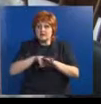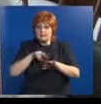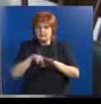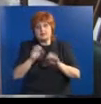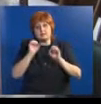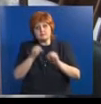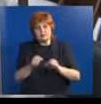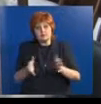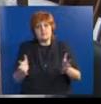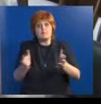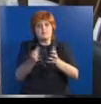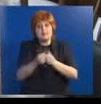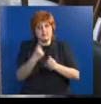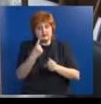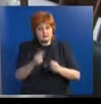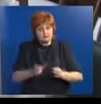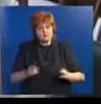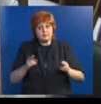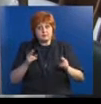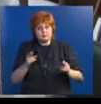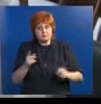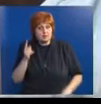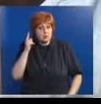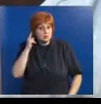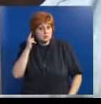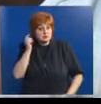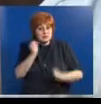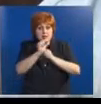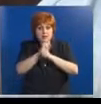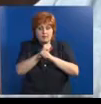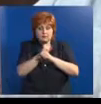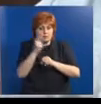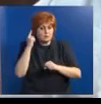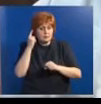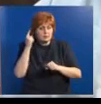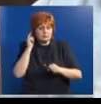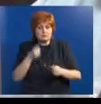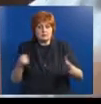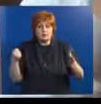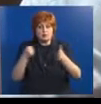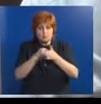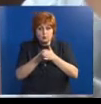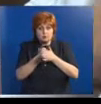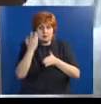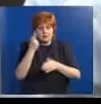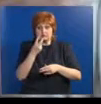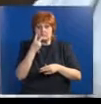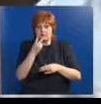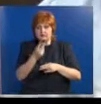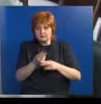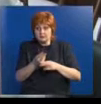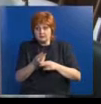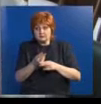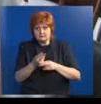смогли задержать одного из преступников. Мы слышали рев мотора, удар. Когда подбежали к забору, у нас